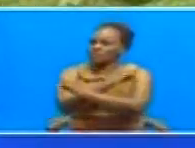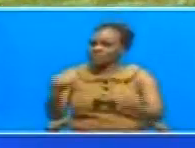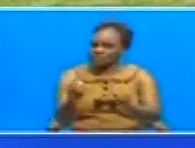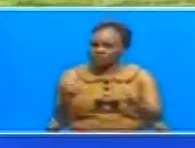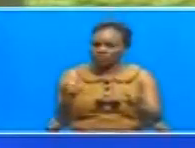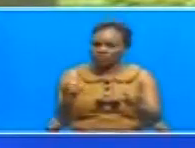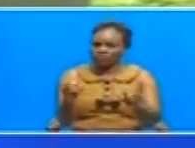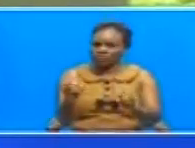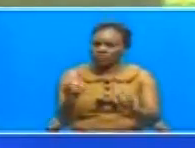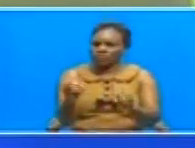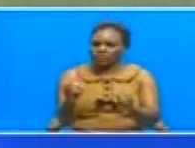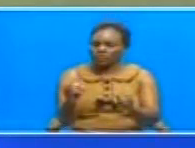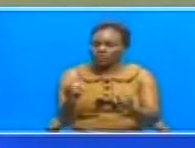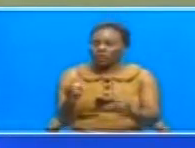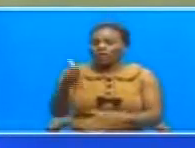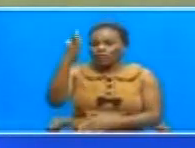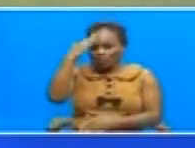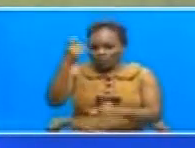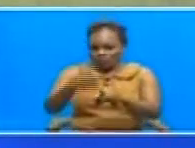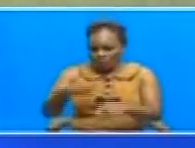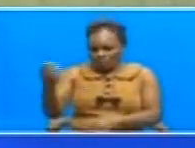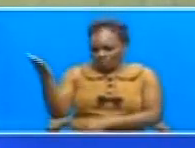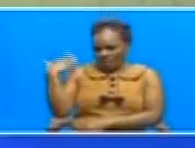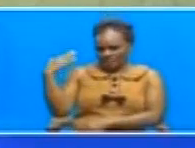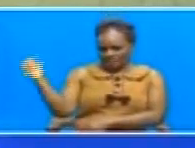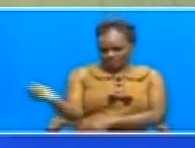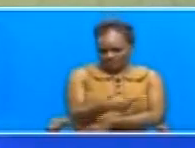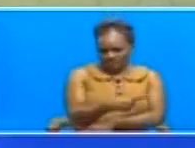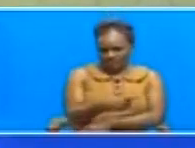hutegemea vibarua. Tulibaini kuwa kuanzia mwezi jana